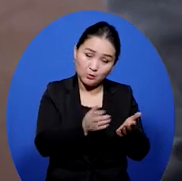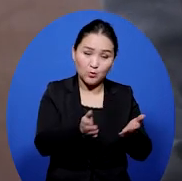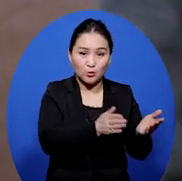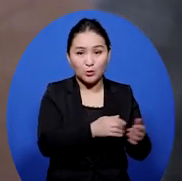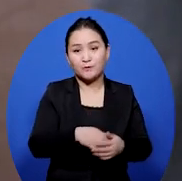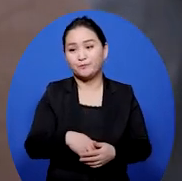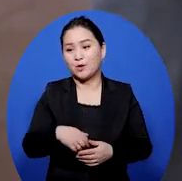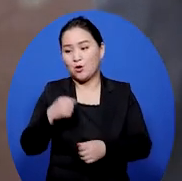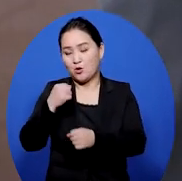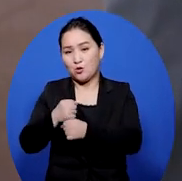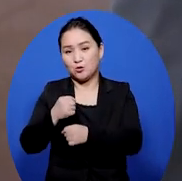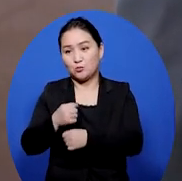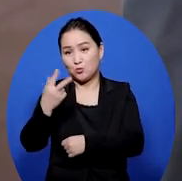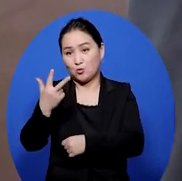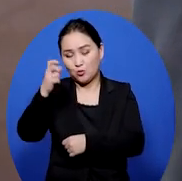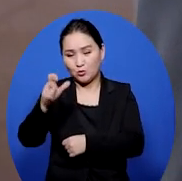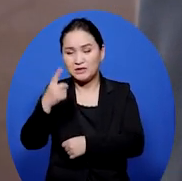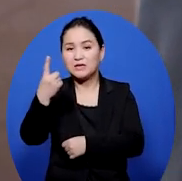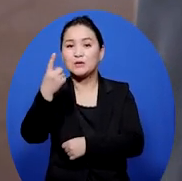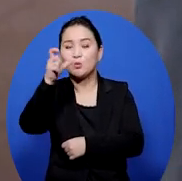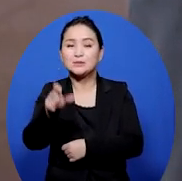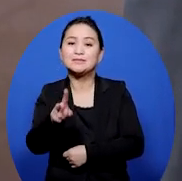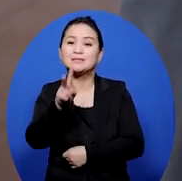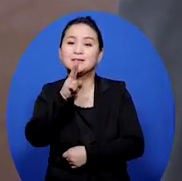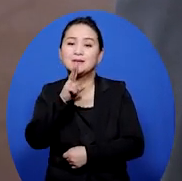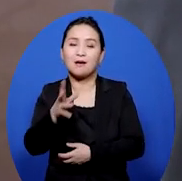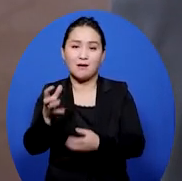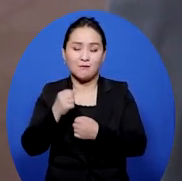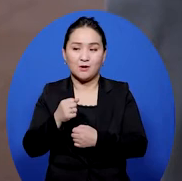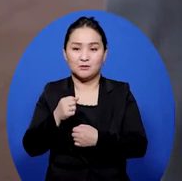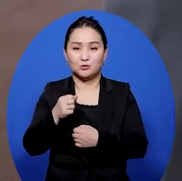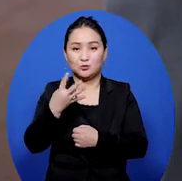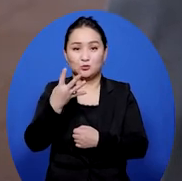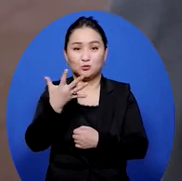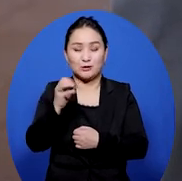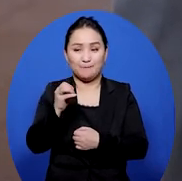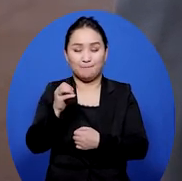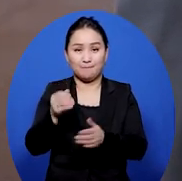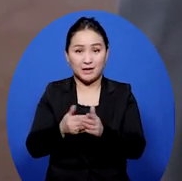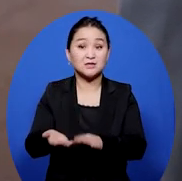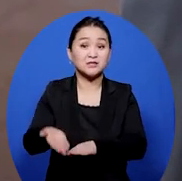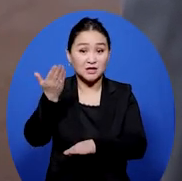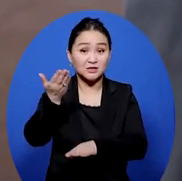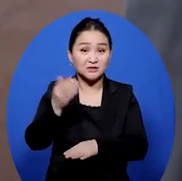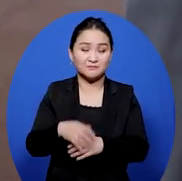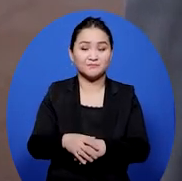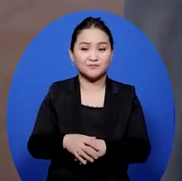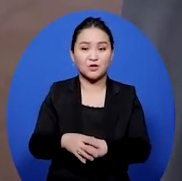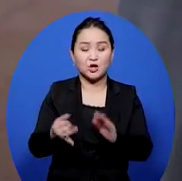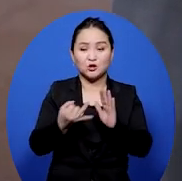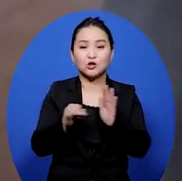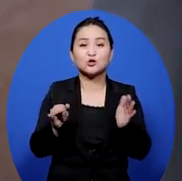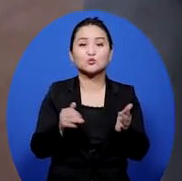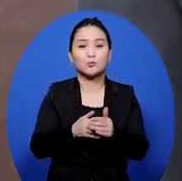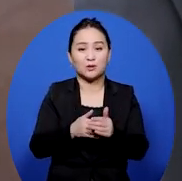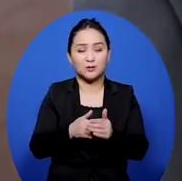насны 3 хүнээс доотлон нэг хүн одоо цалинтай болоо тий хөдөлмөрийн үсний давуу тэмцээгээр бодоход 450-аас дээш дунд цалин бол 700 мянгаар